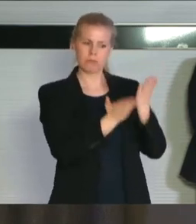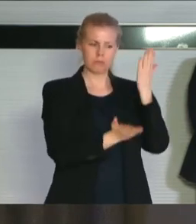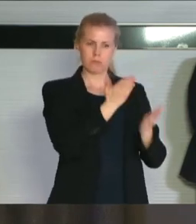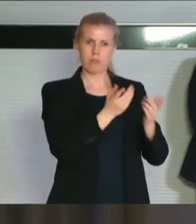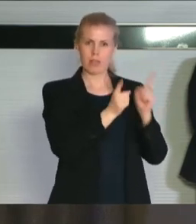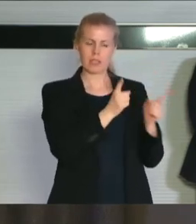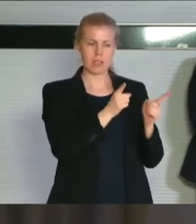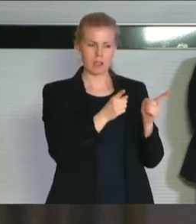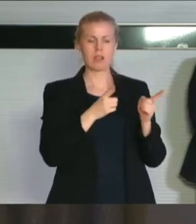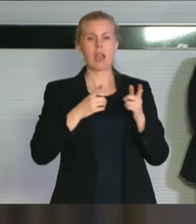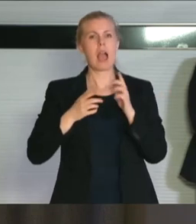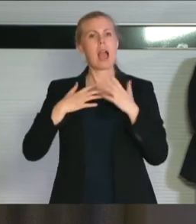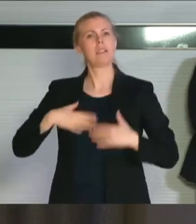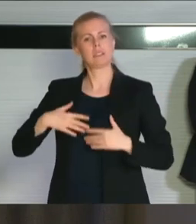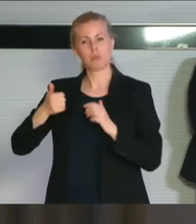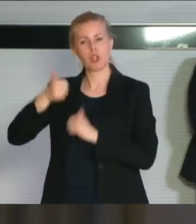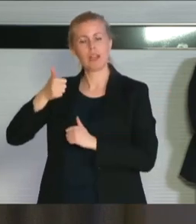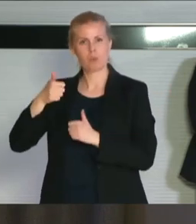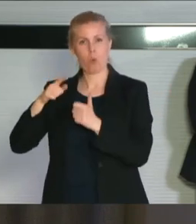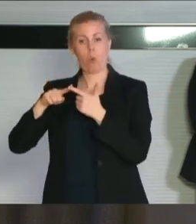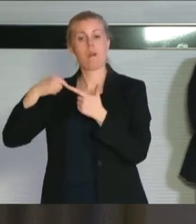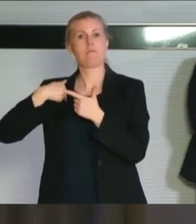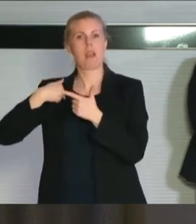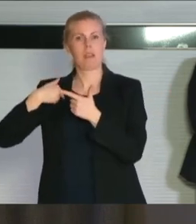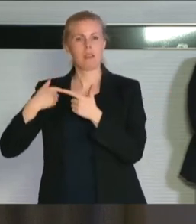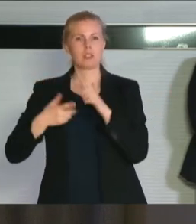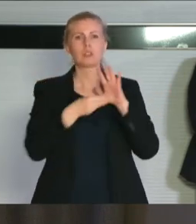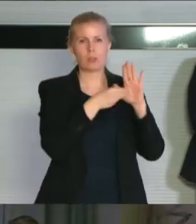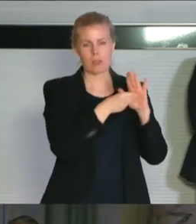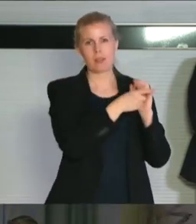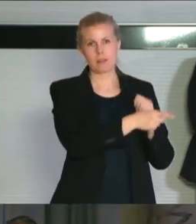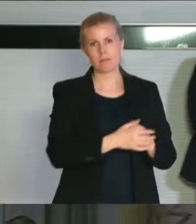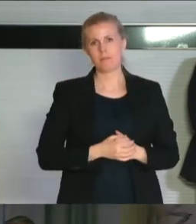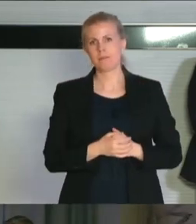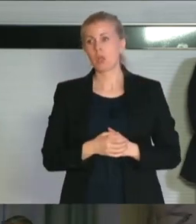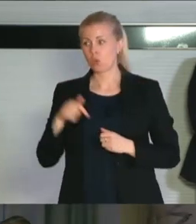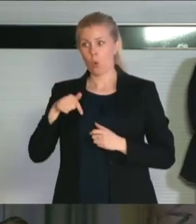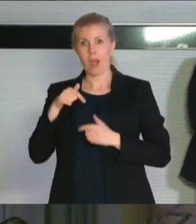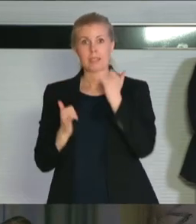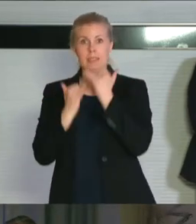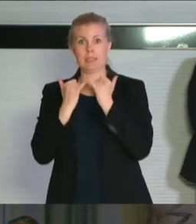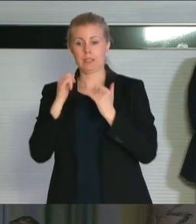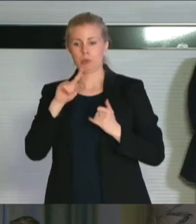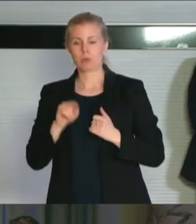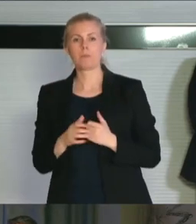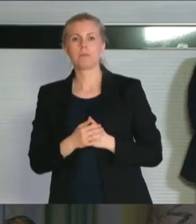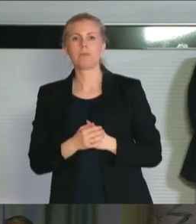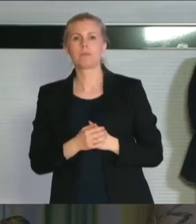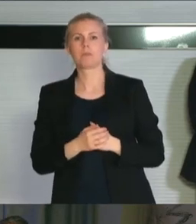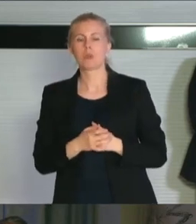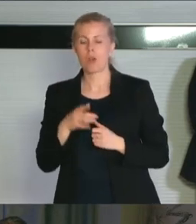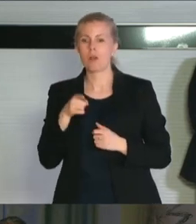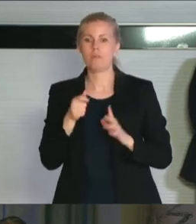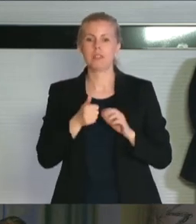at de har helsemyndigheten og meg i ryggen i den jobben som de skal gjøre. Men er det nok? Nei, nå er det siste spørsmålet nå. Ok, så da får vi ta et